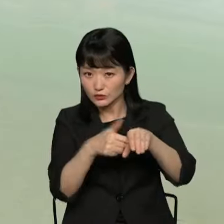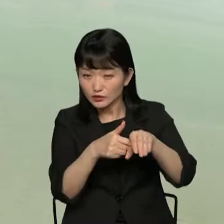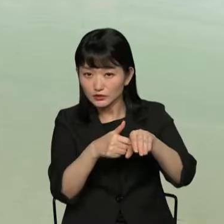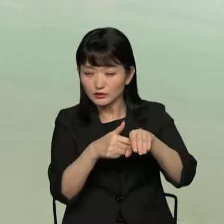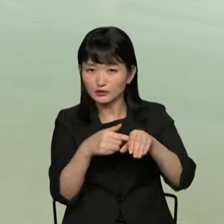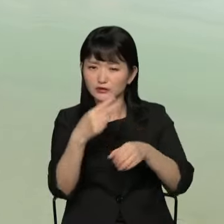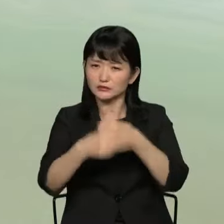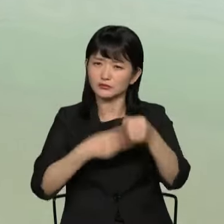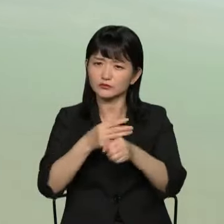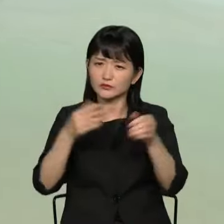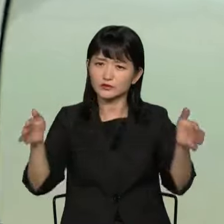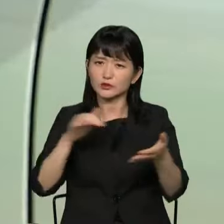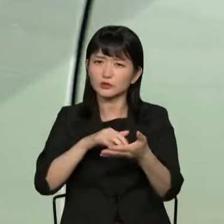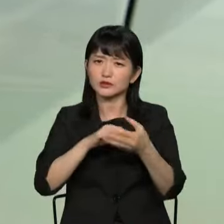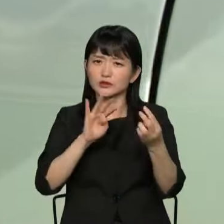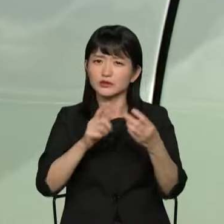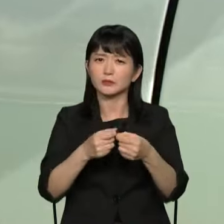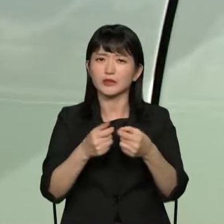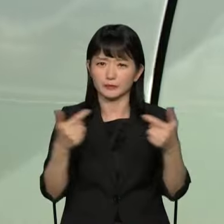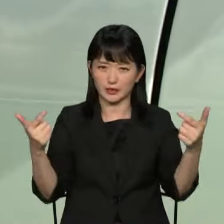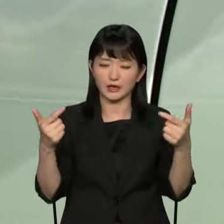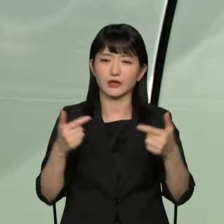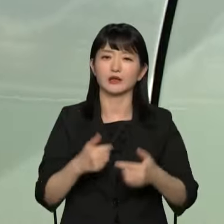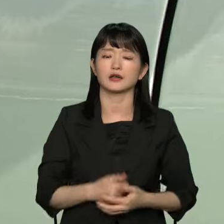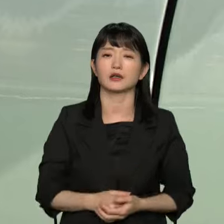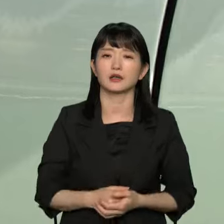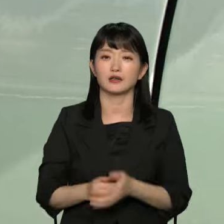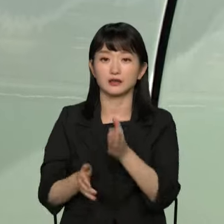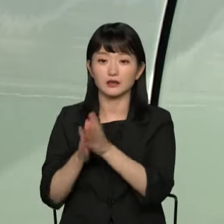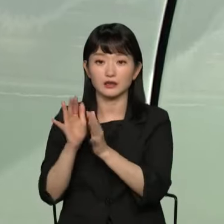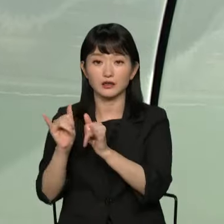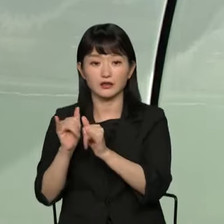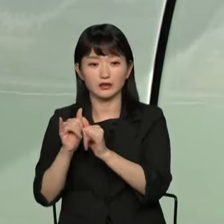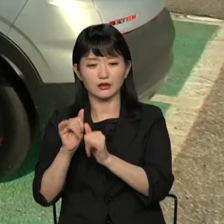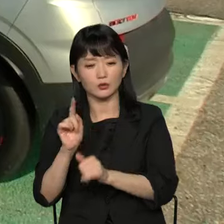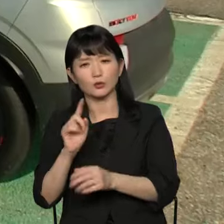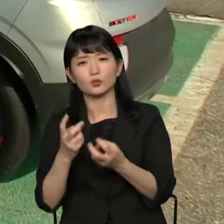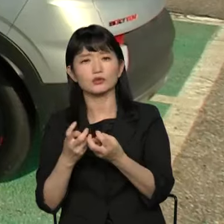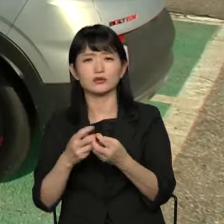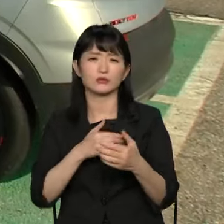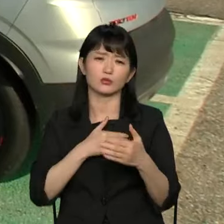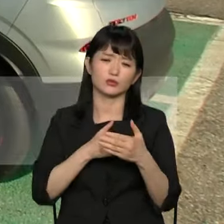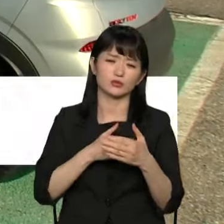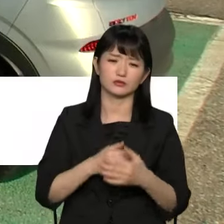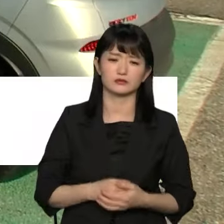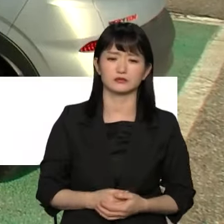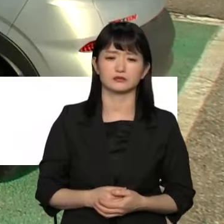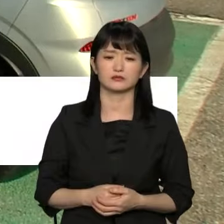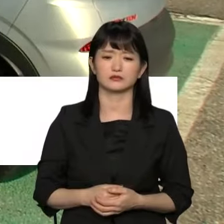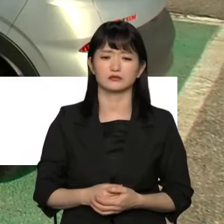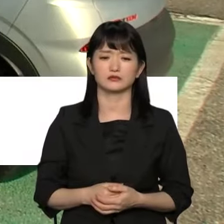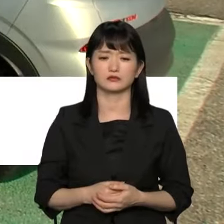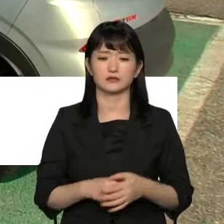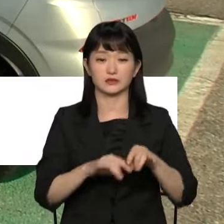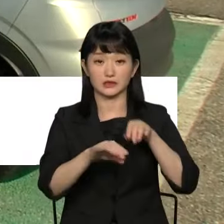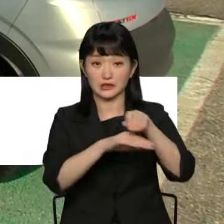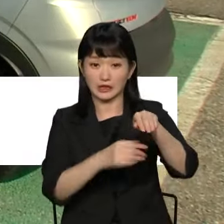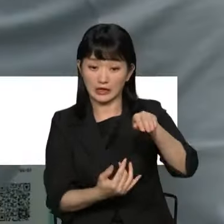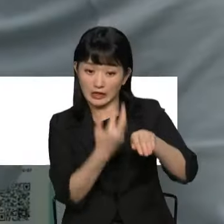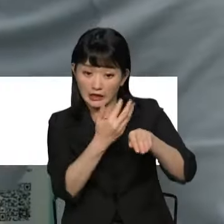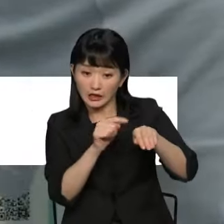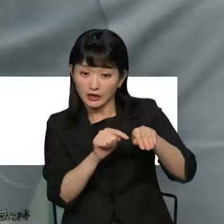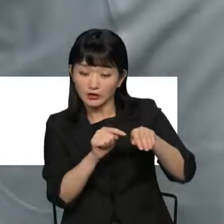지난 3년간 3배 넘게 늘어난 상황. 시민들은 불안해합니다. 걱정되는 것 같아요. 소방서 방금